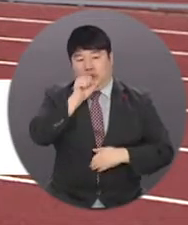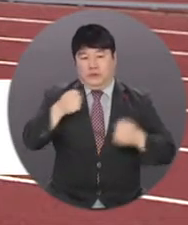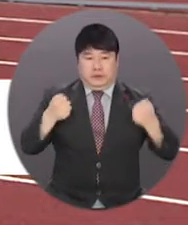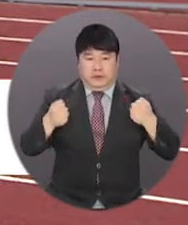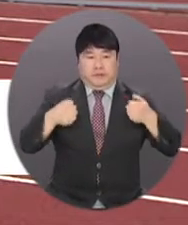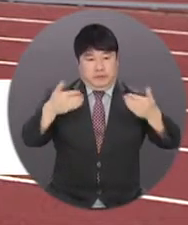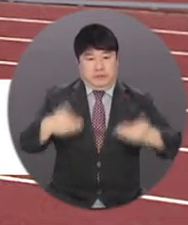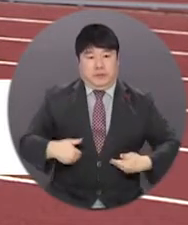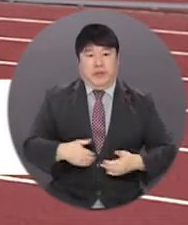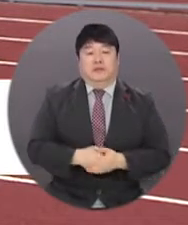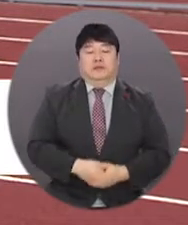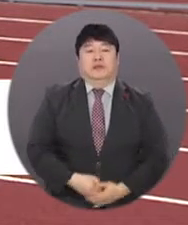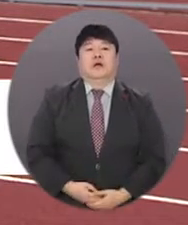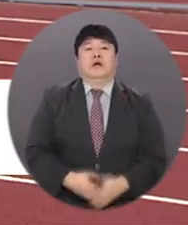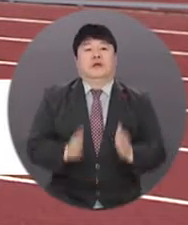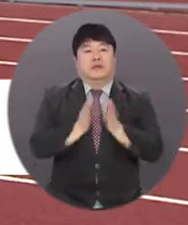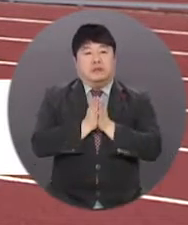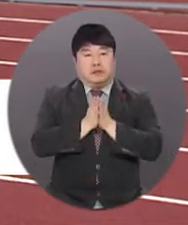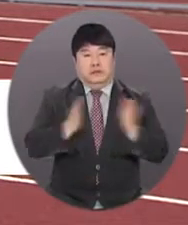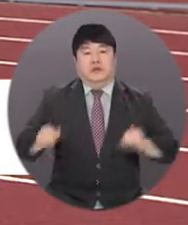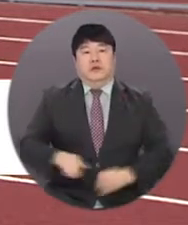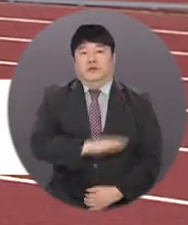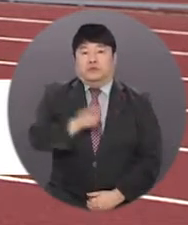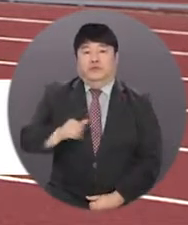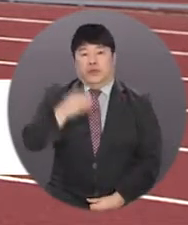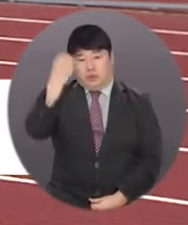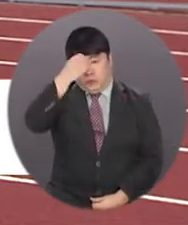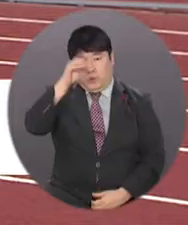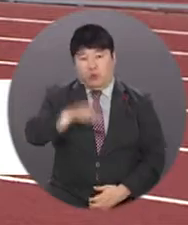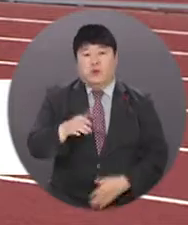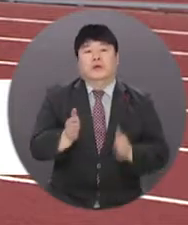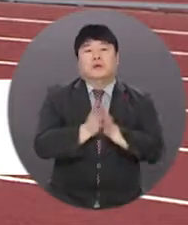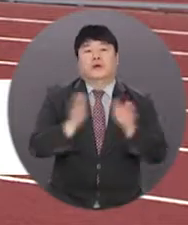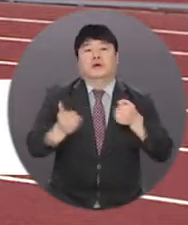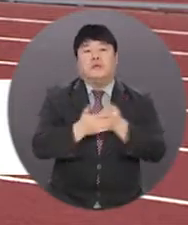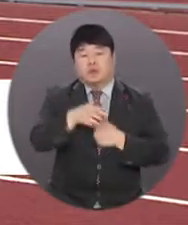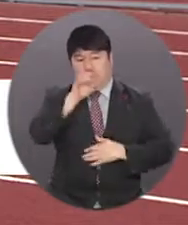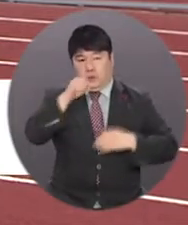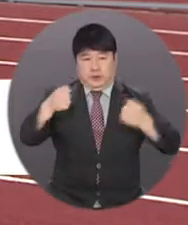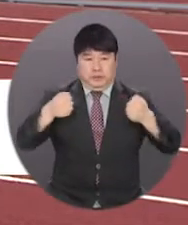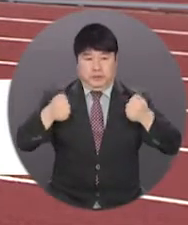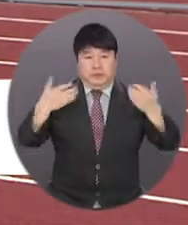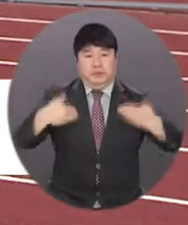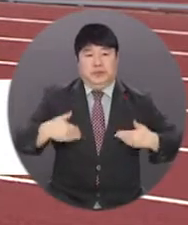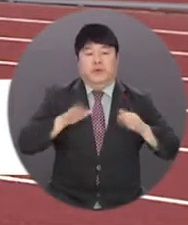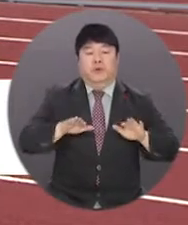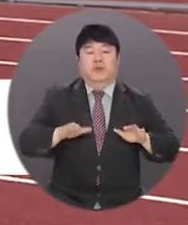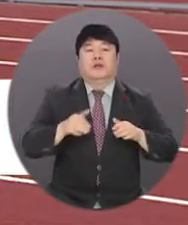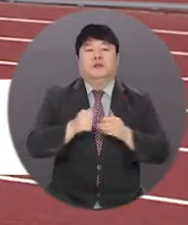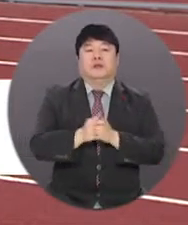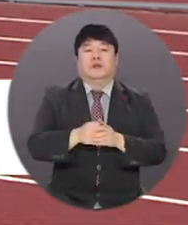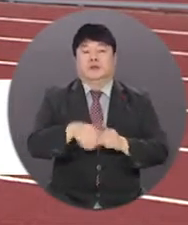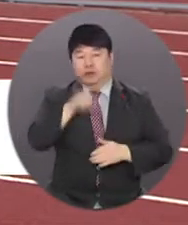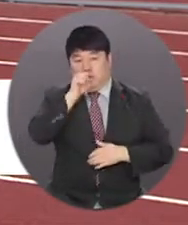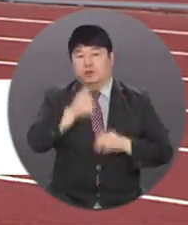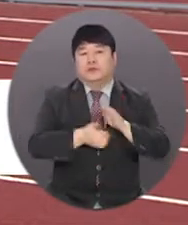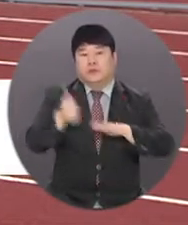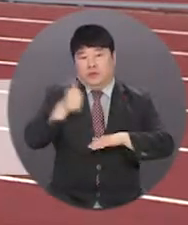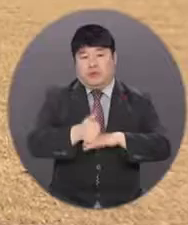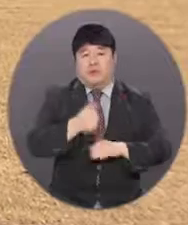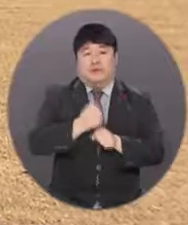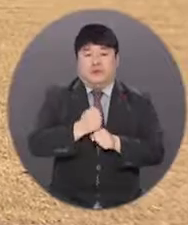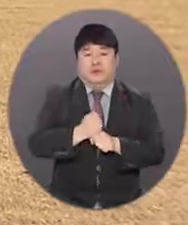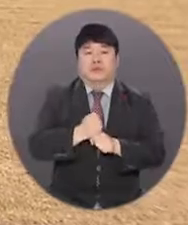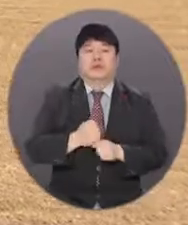받아서 시작 스타트가 또 우리 여기 공군에서 시작했기 때문에 좋은 기운 받아서 올 시즌 좋은 성적 내도록 꼭